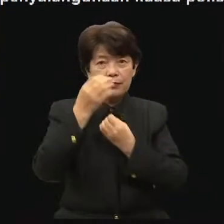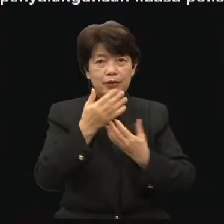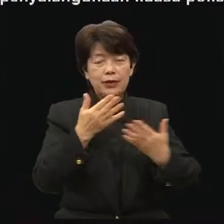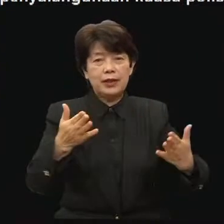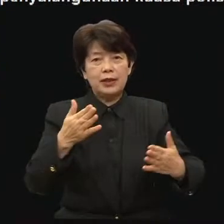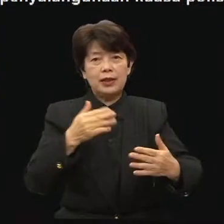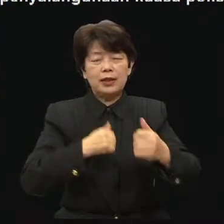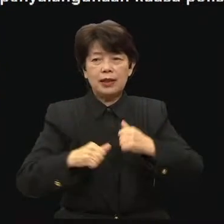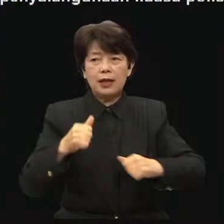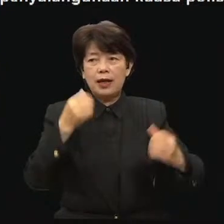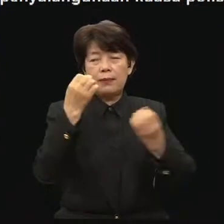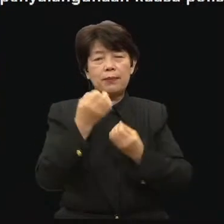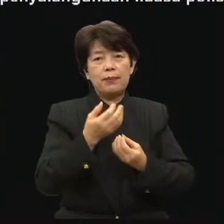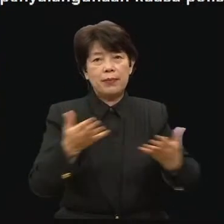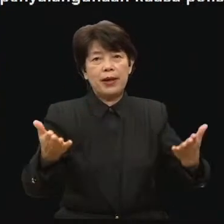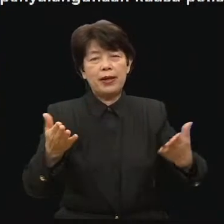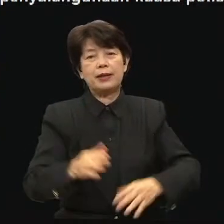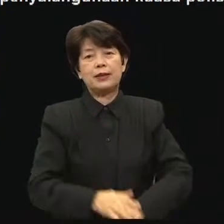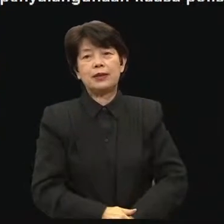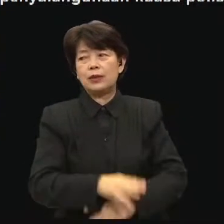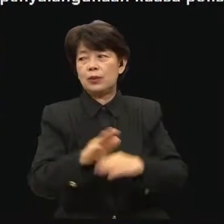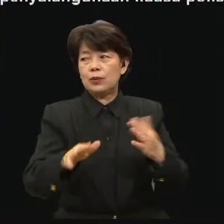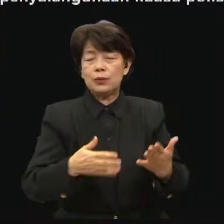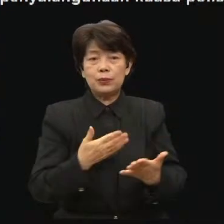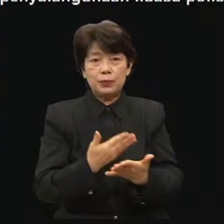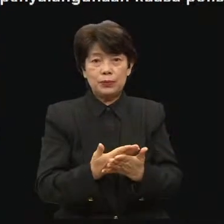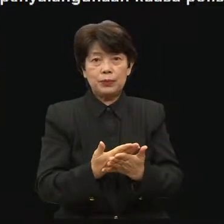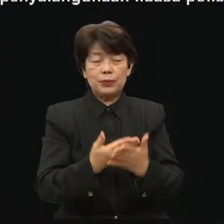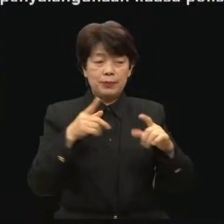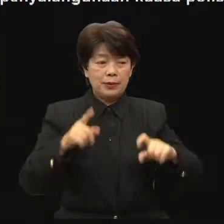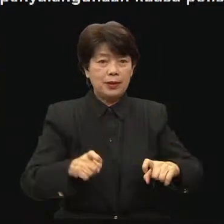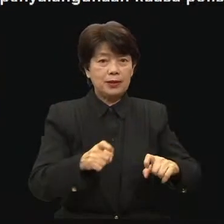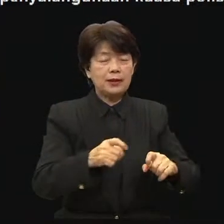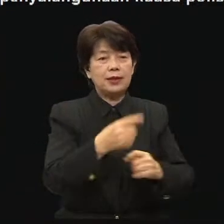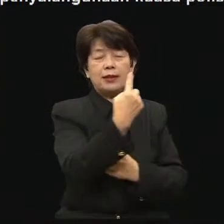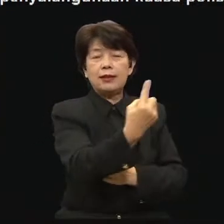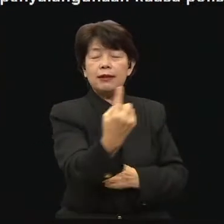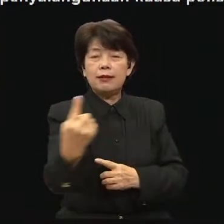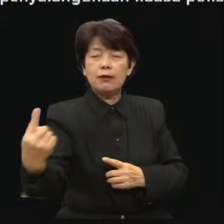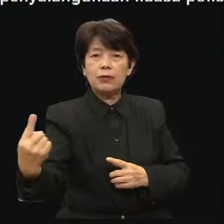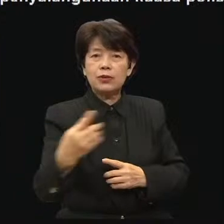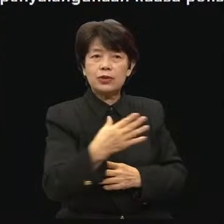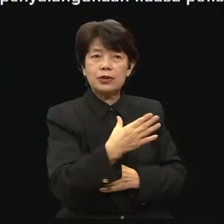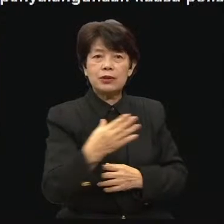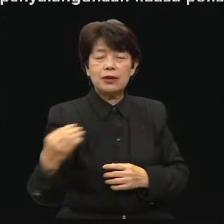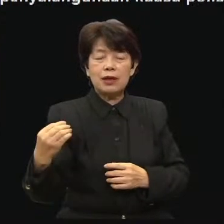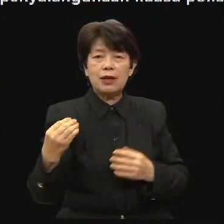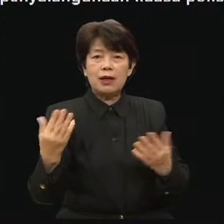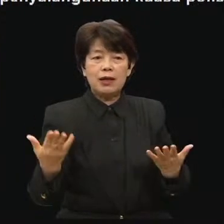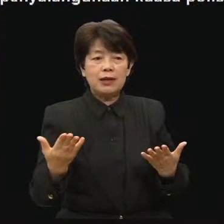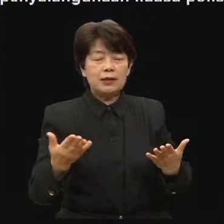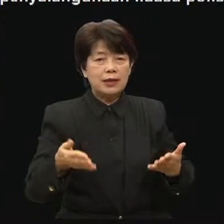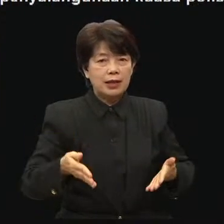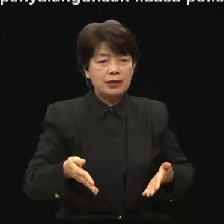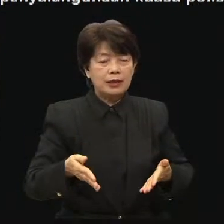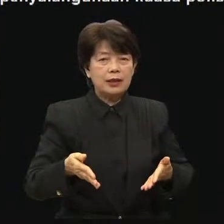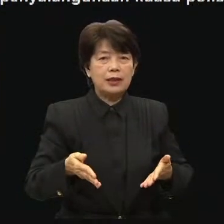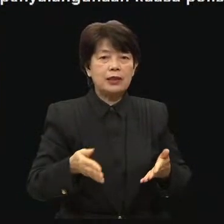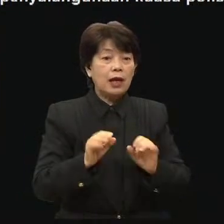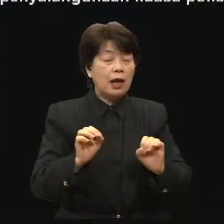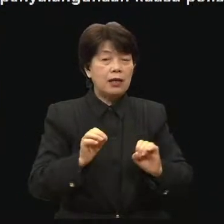dengan izin akan dijalankan bagi mengenal pasti individu yang disyaki telah melakukan